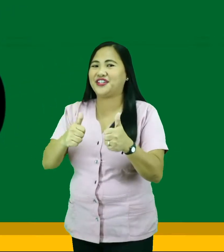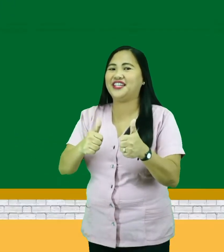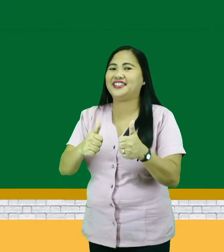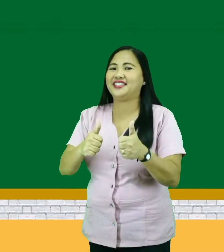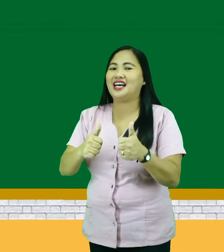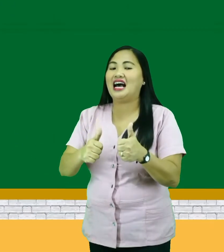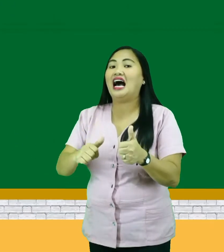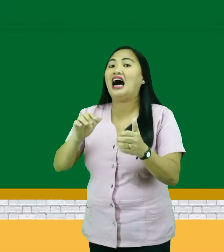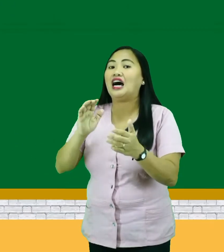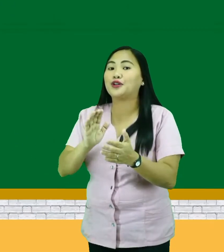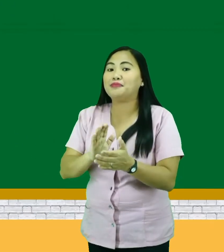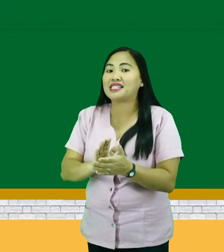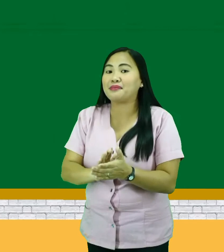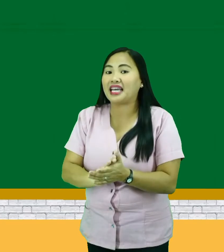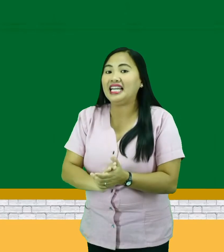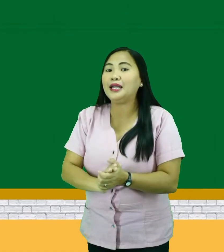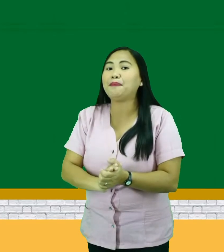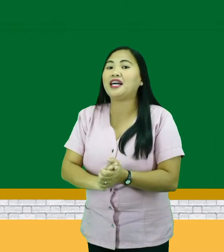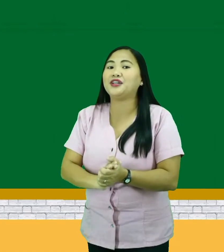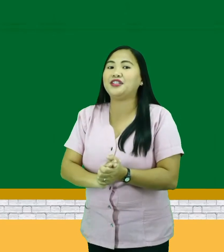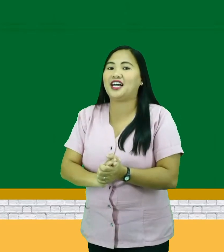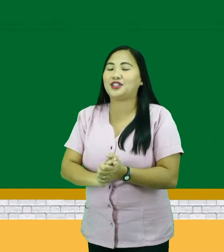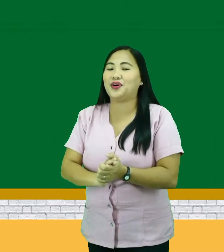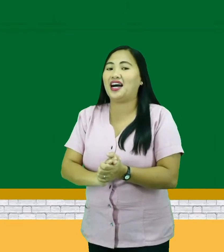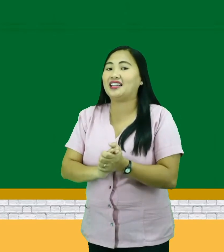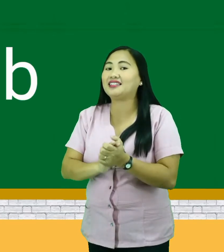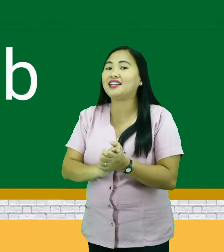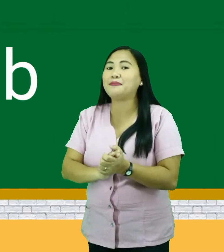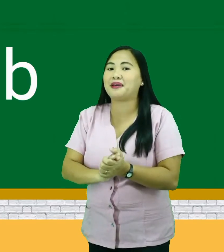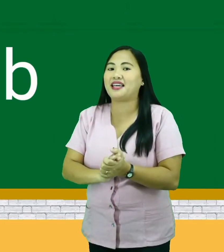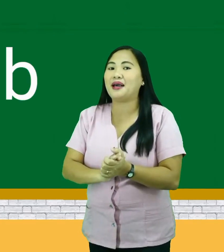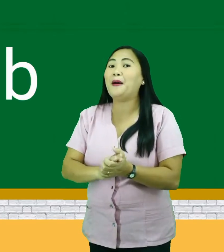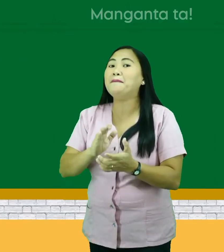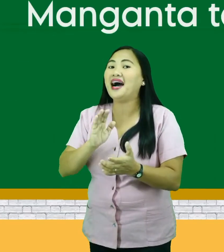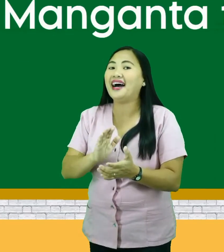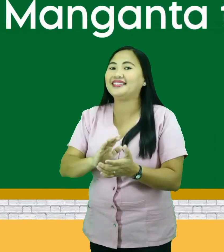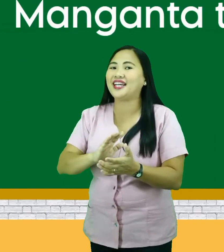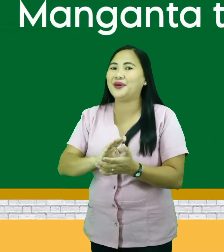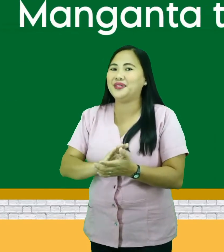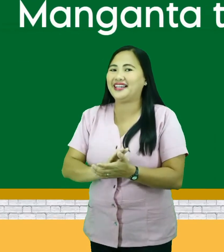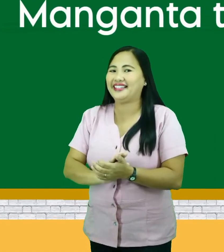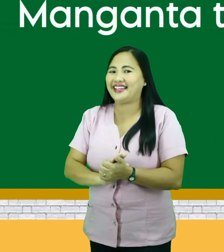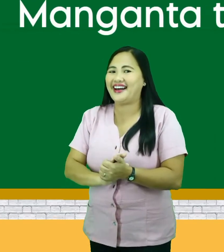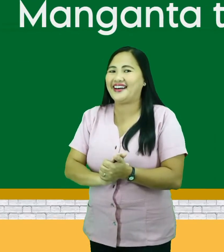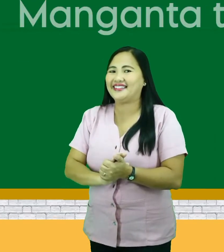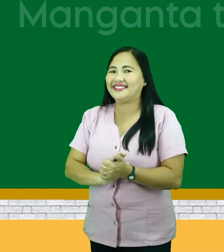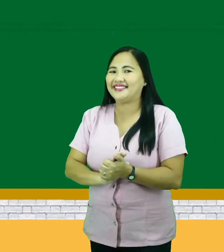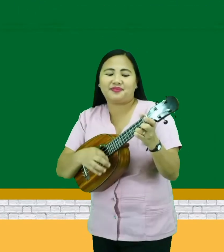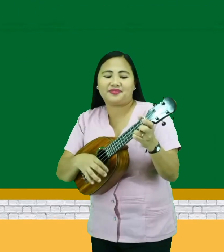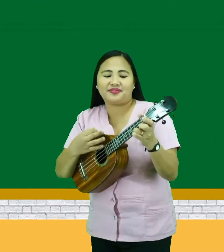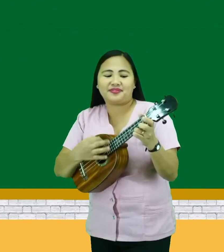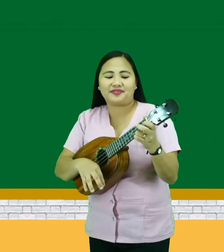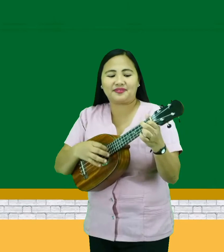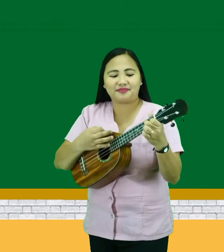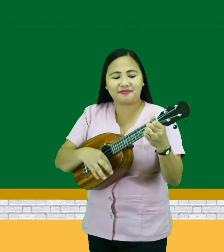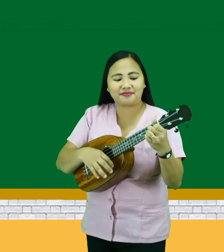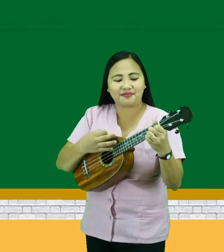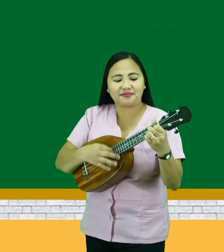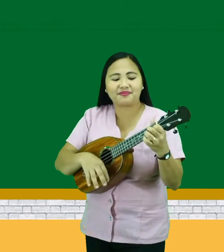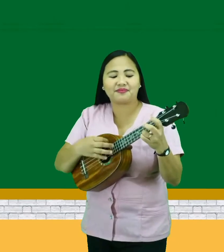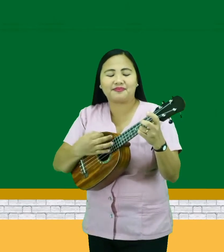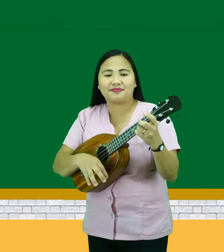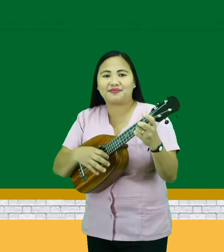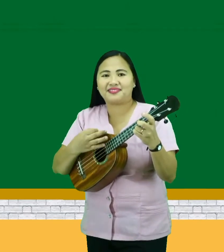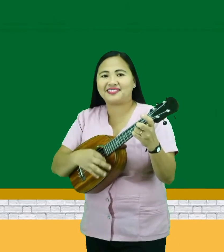Very good. Aron mas mailhan pagayod nato ang letrang B, manganta una kita.